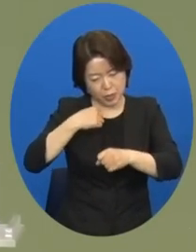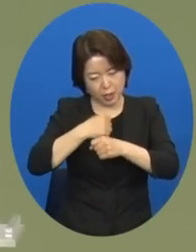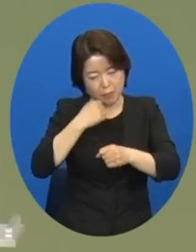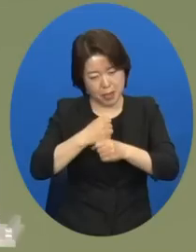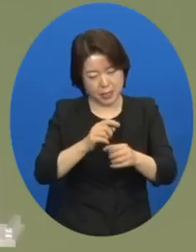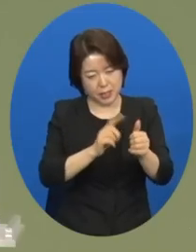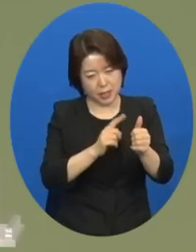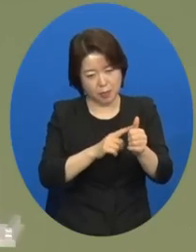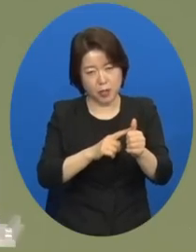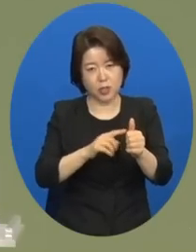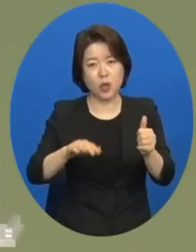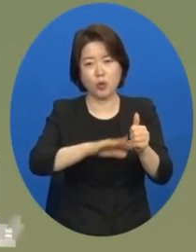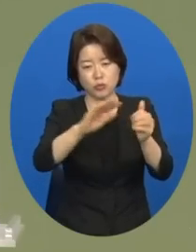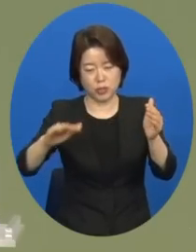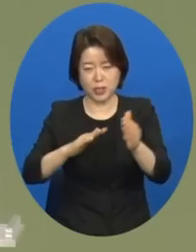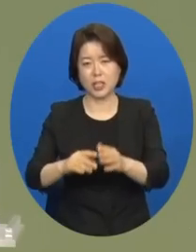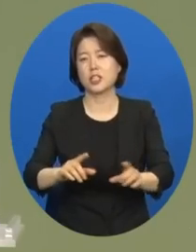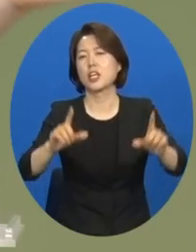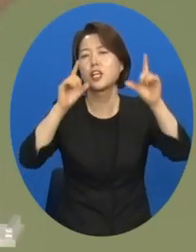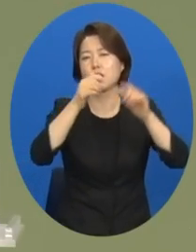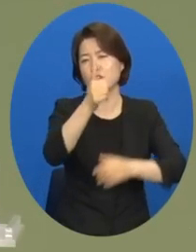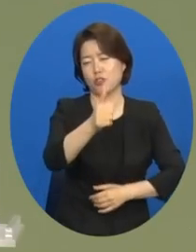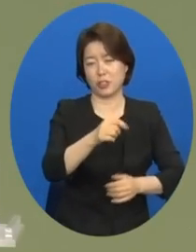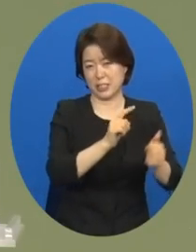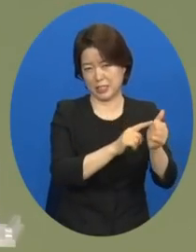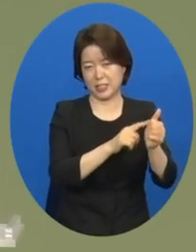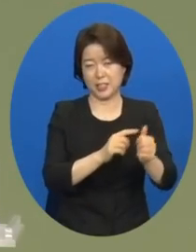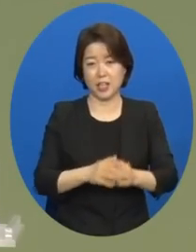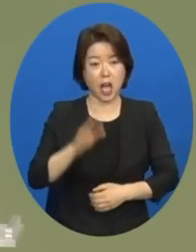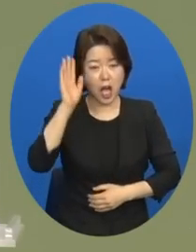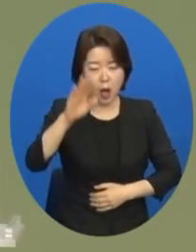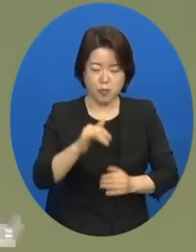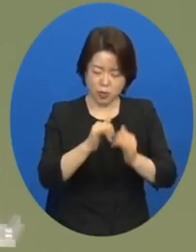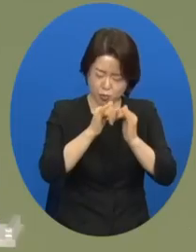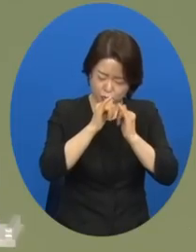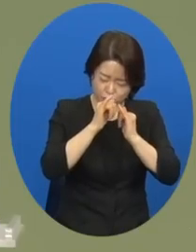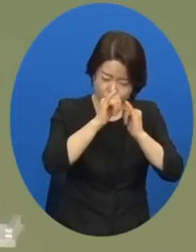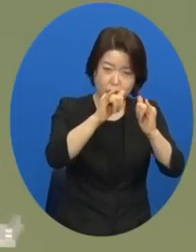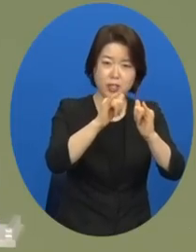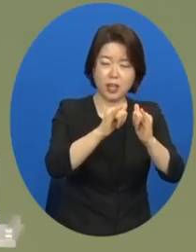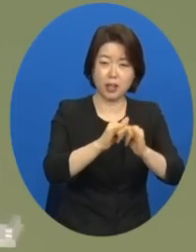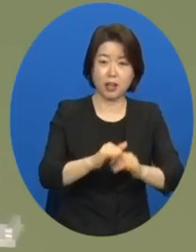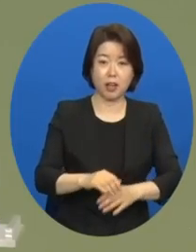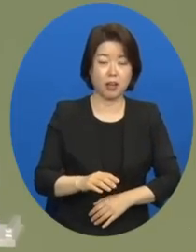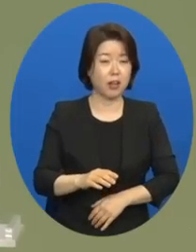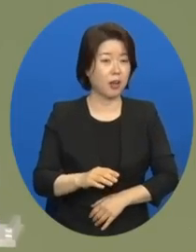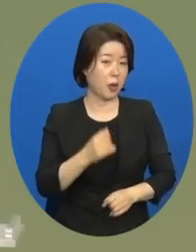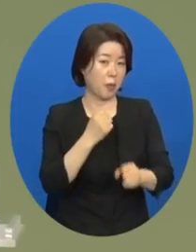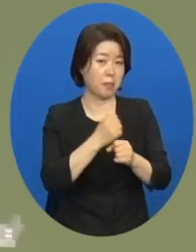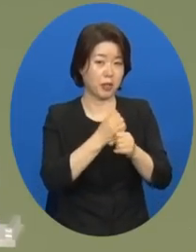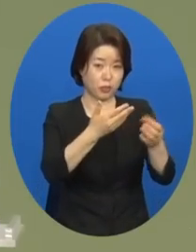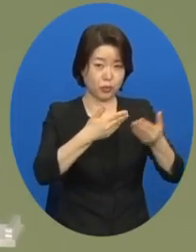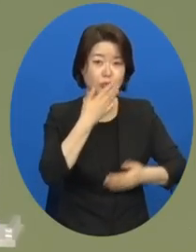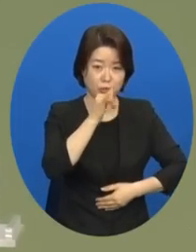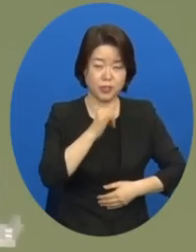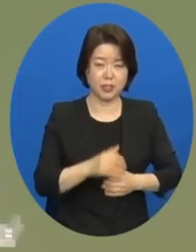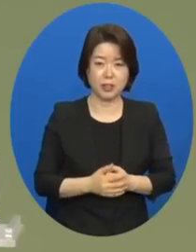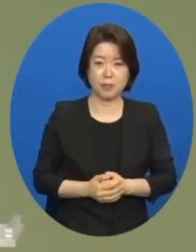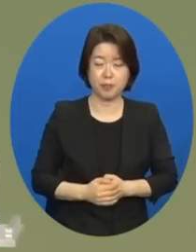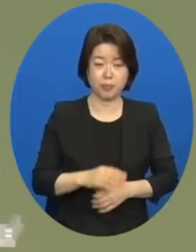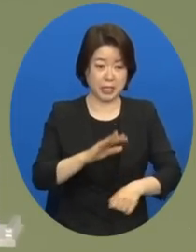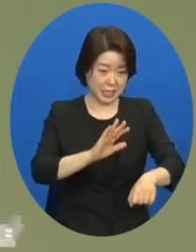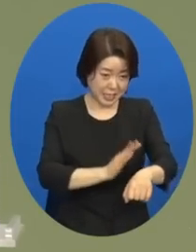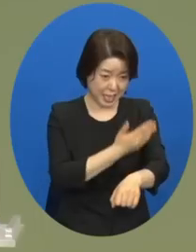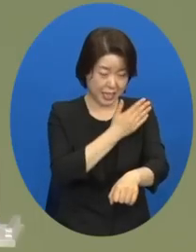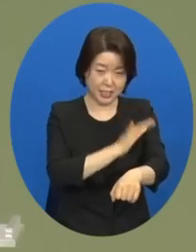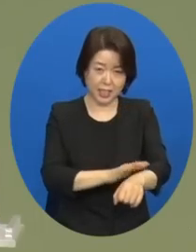아시기 바래요 나중에 얼마나 위대한 안 그렇습니까 옳고 그름이